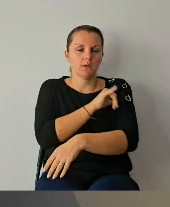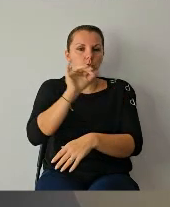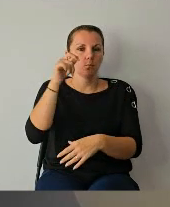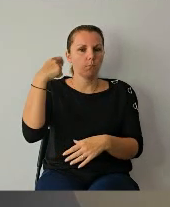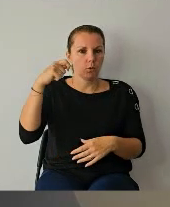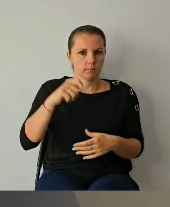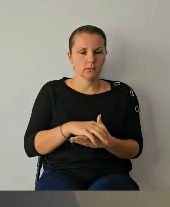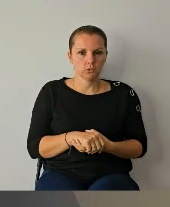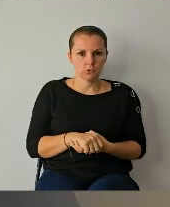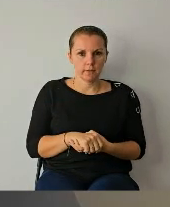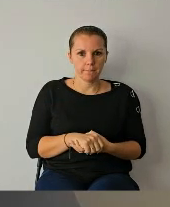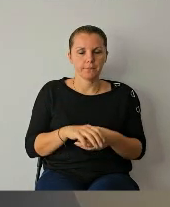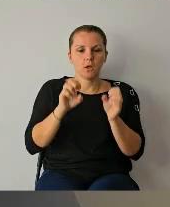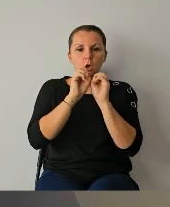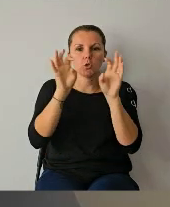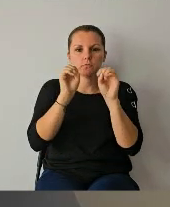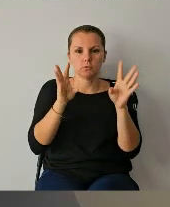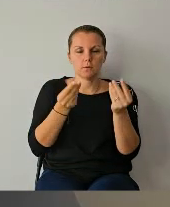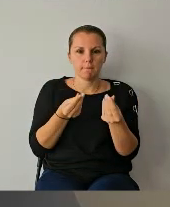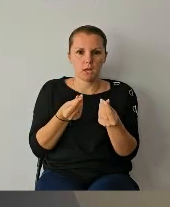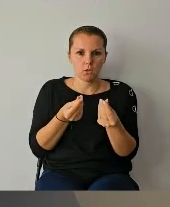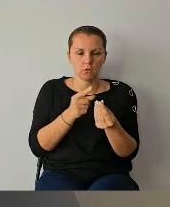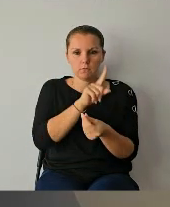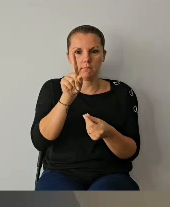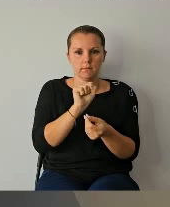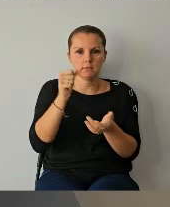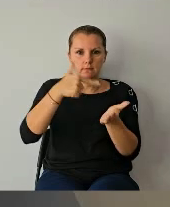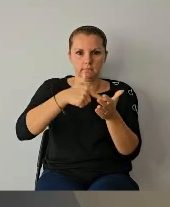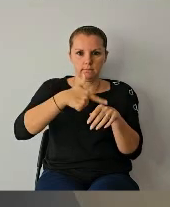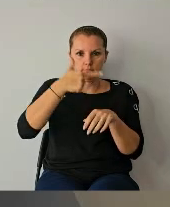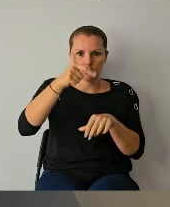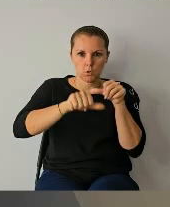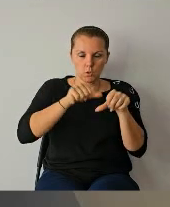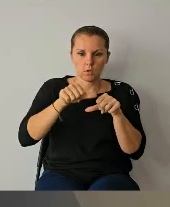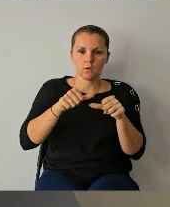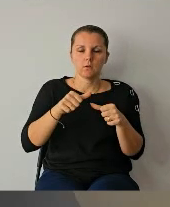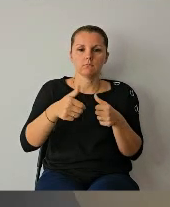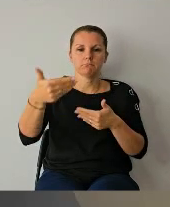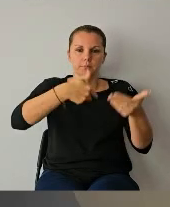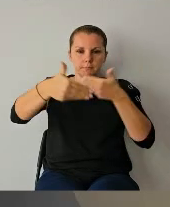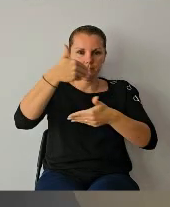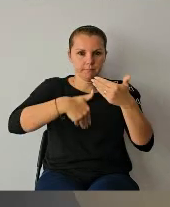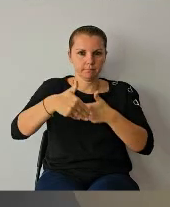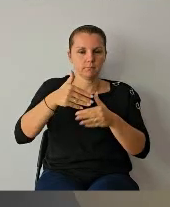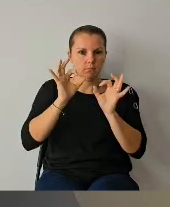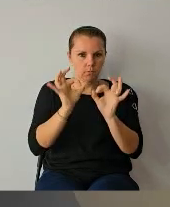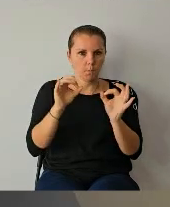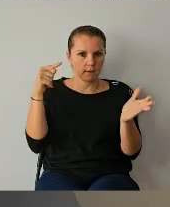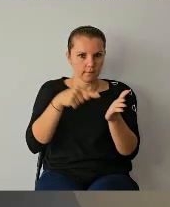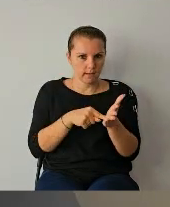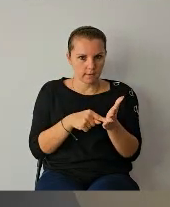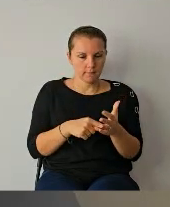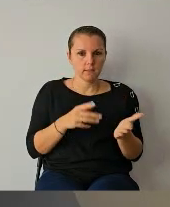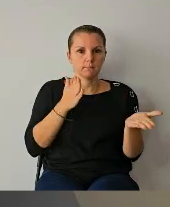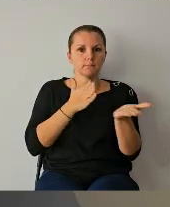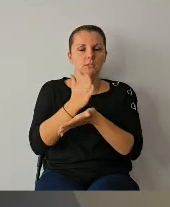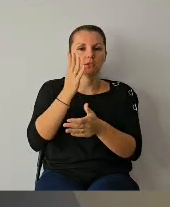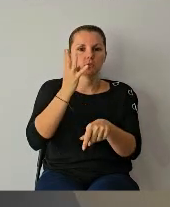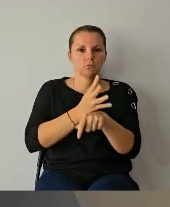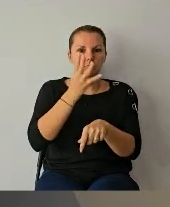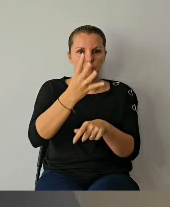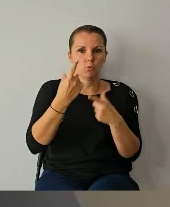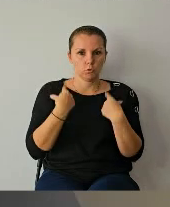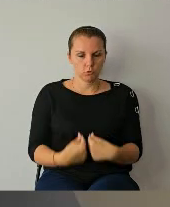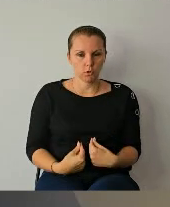Bogufały. Oświadczenia majątkowe za 2022 rok złożone zostały w wyznaczonym terminie przez 44